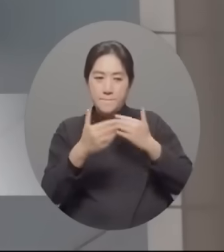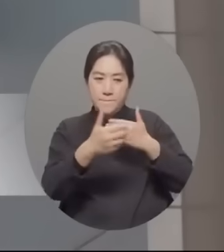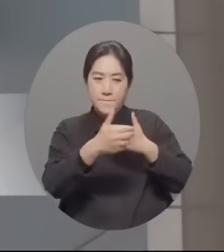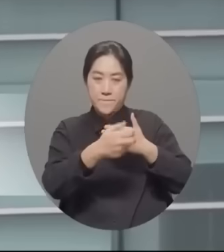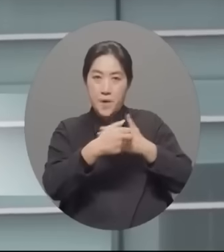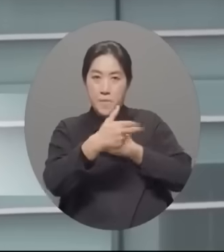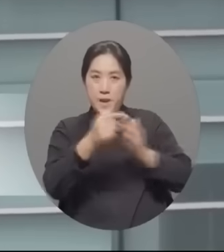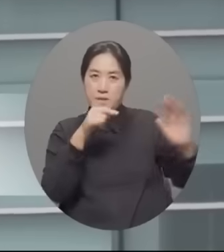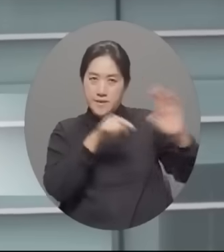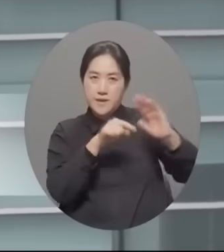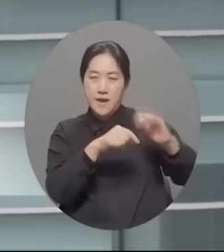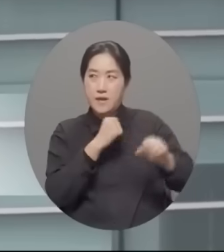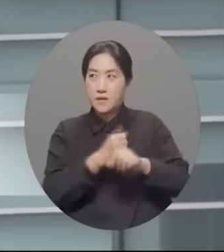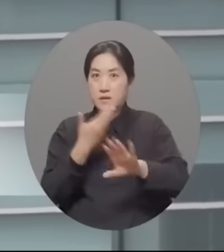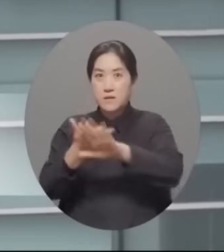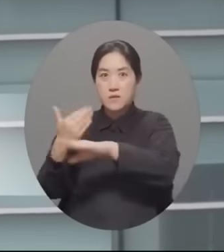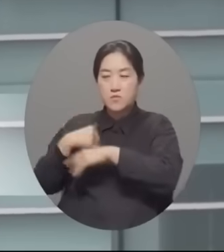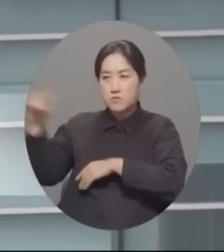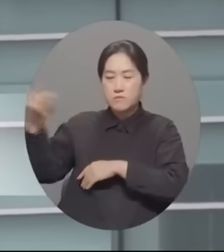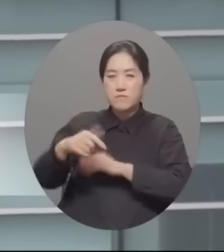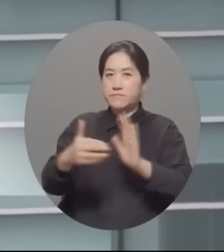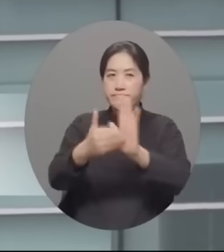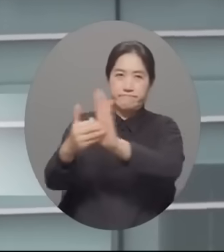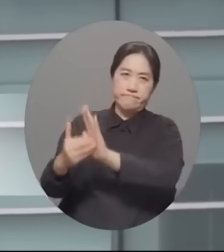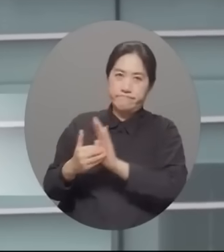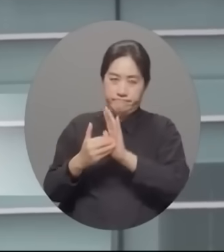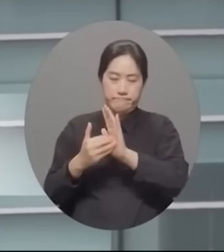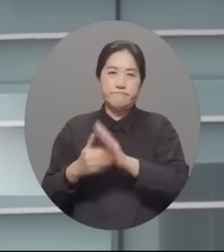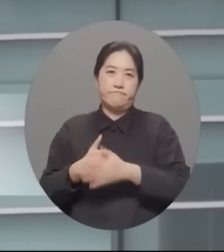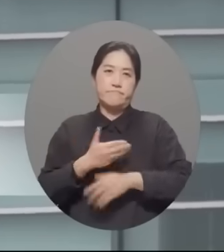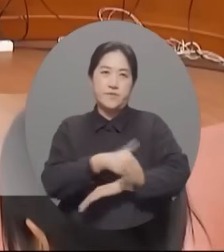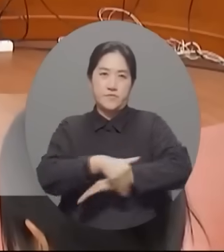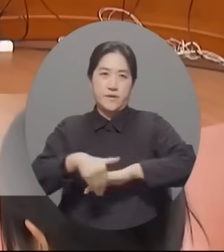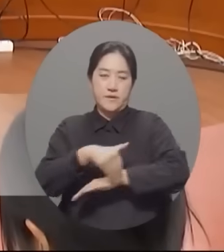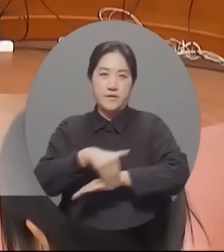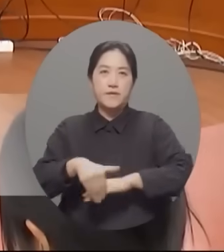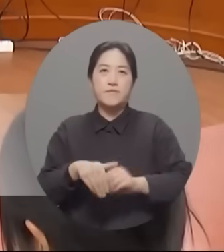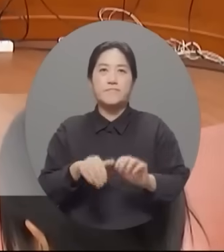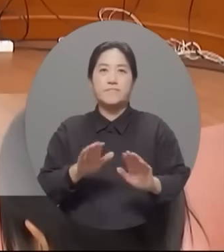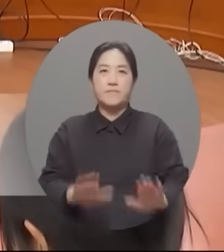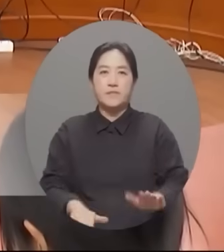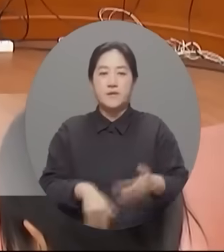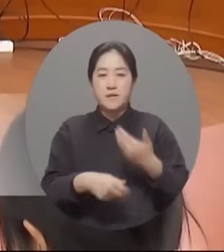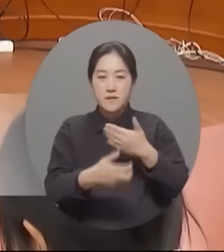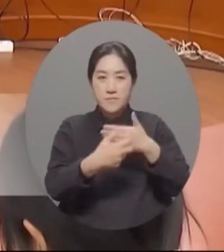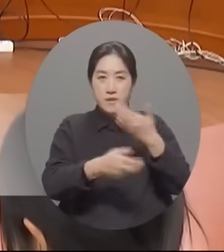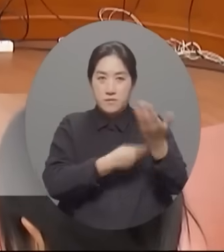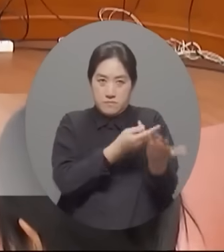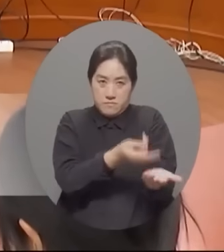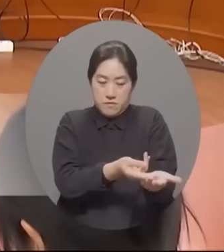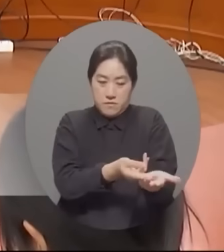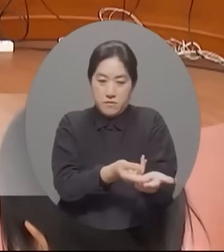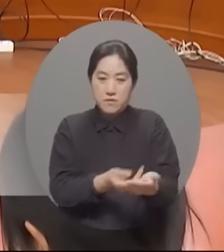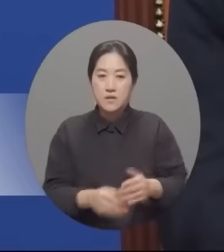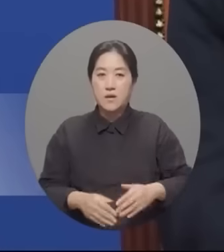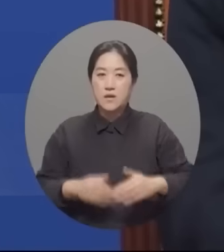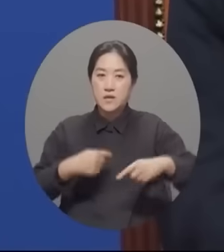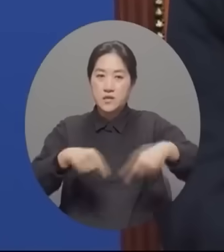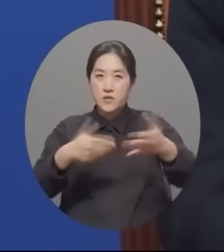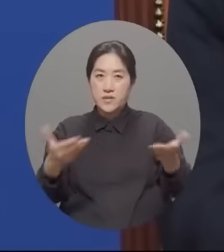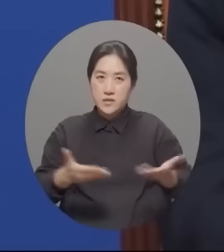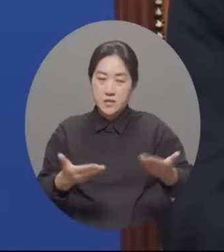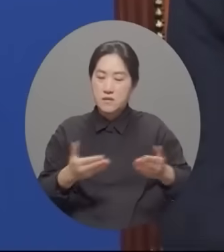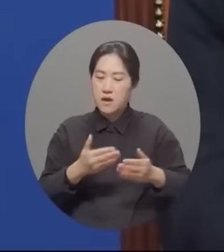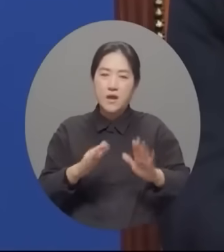드나들면서 외부인의 면회는 당분간 받지 않을 예정입니다 병상에서 당을 보는 것도 좀 더 시간이